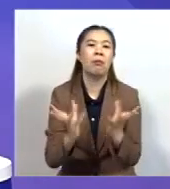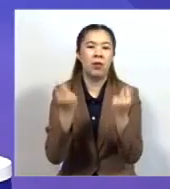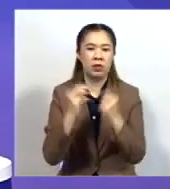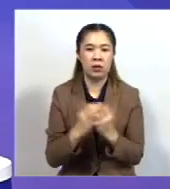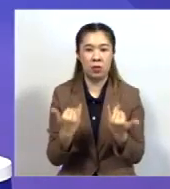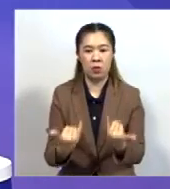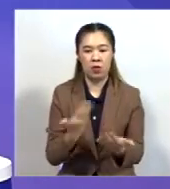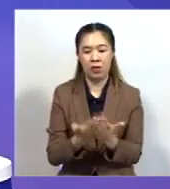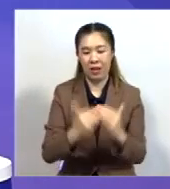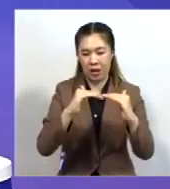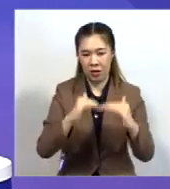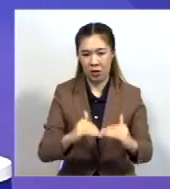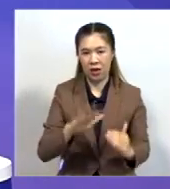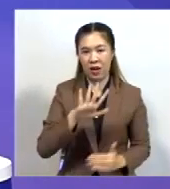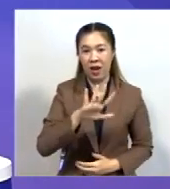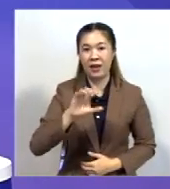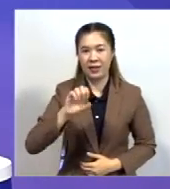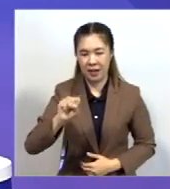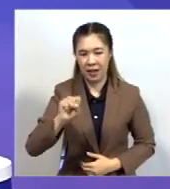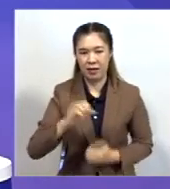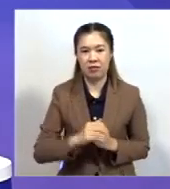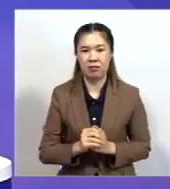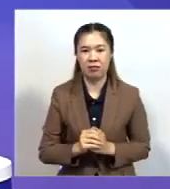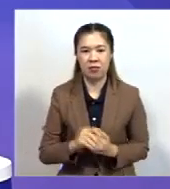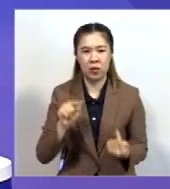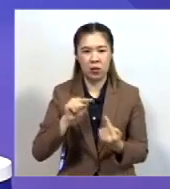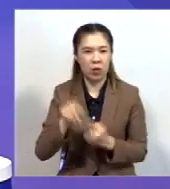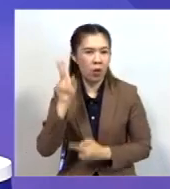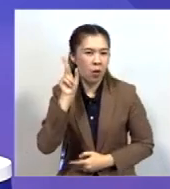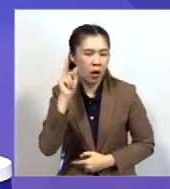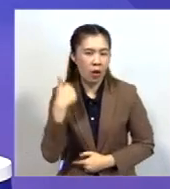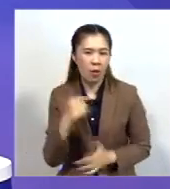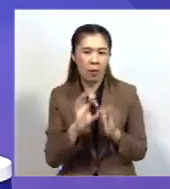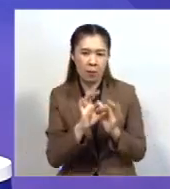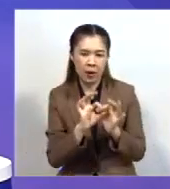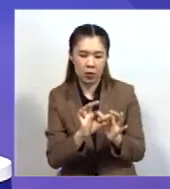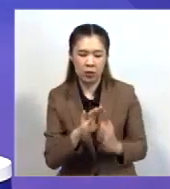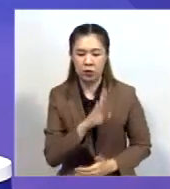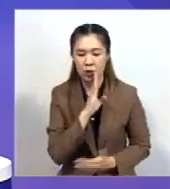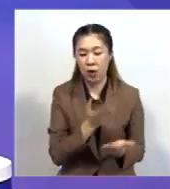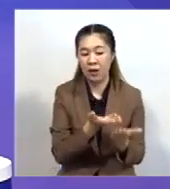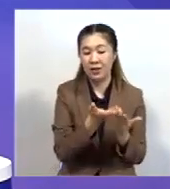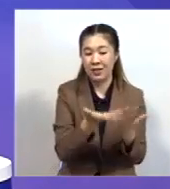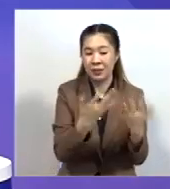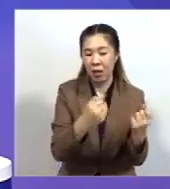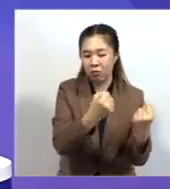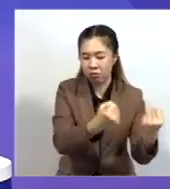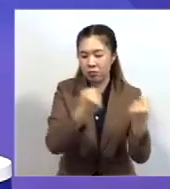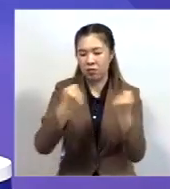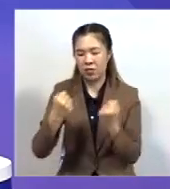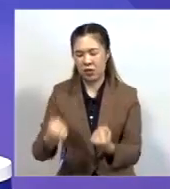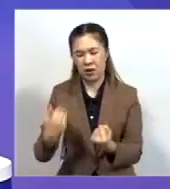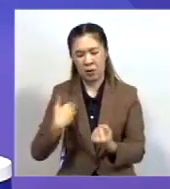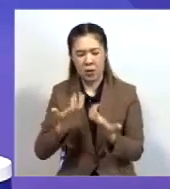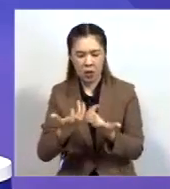าลดราคาสูงสุดถึง 500,000 บาทนะคะทำให้มีกระแสส่วนหนึ่งแสดงความเป็นห่วงว่าซื้อไปแล้วเนี่ยจะมีปัญหาอะไรหรือว่าจะมีศูนย์